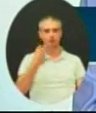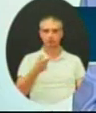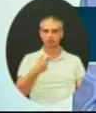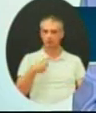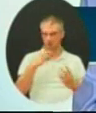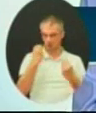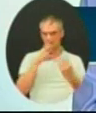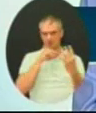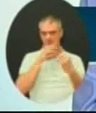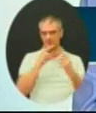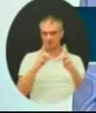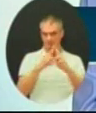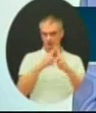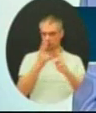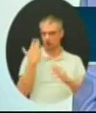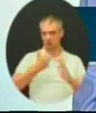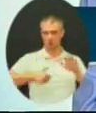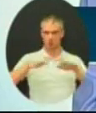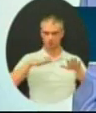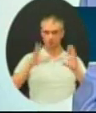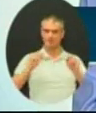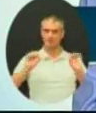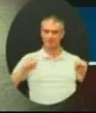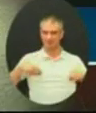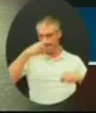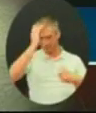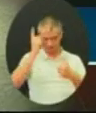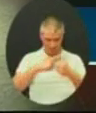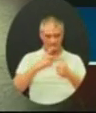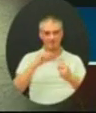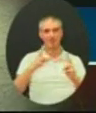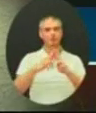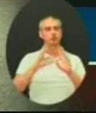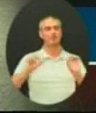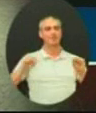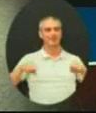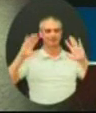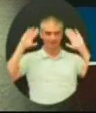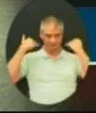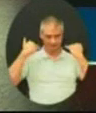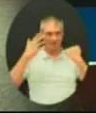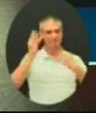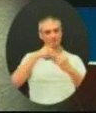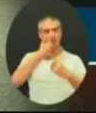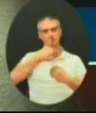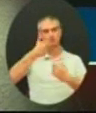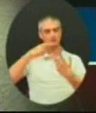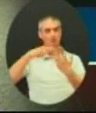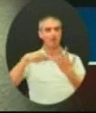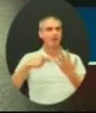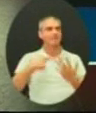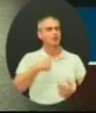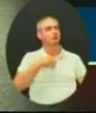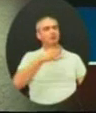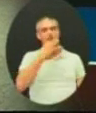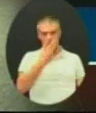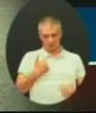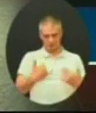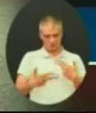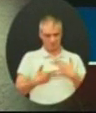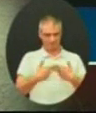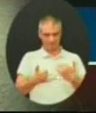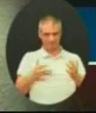נדבר עוד על הפגישה הזאת שהייתה לראש הממשלה עם הנשיא טראמפ, וגם לפגישה שהייתה לו עם הסיסי ומנהיגים אחרים. אני רוצה בכל זאת לקראת הנאום שלו